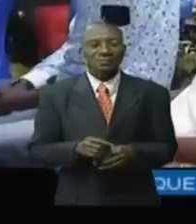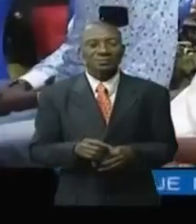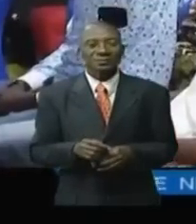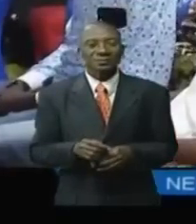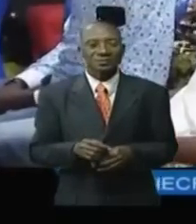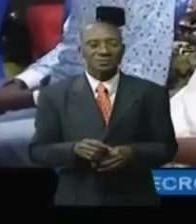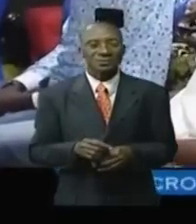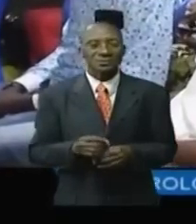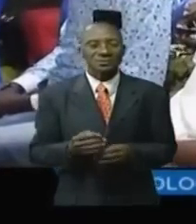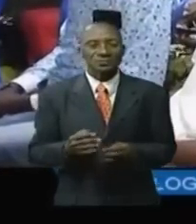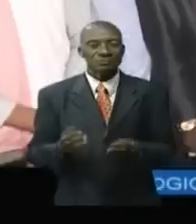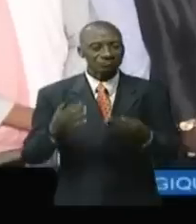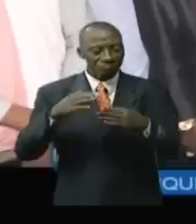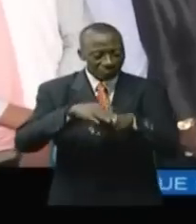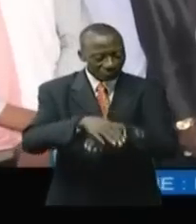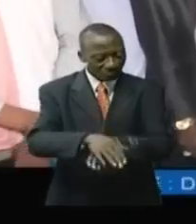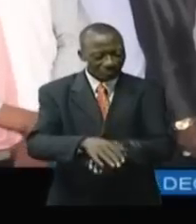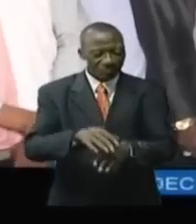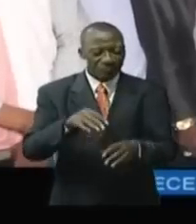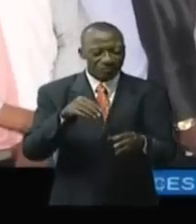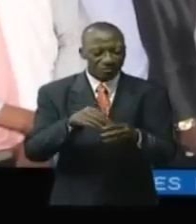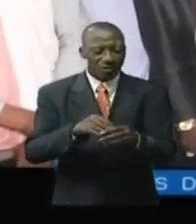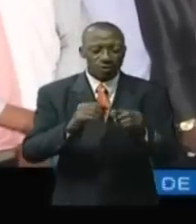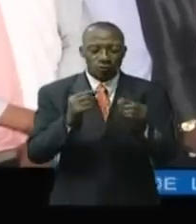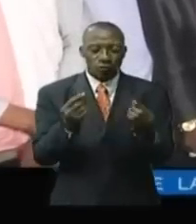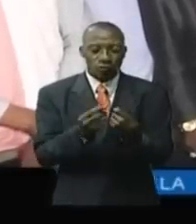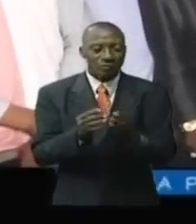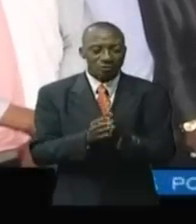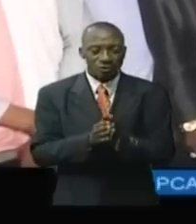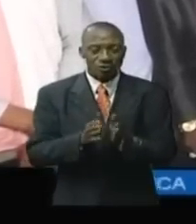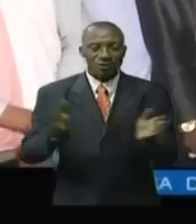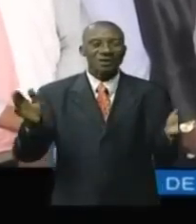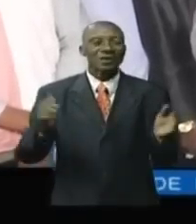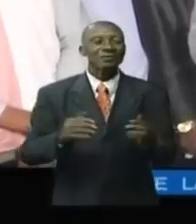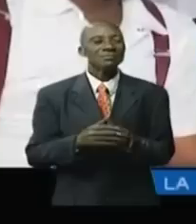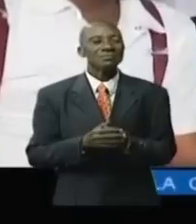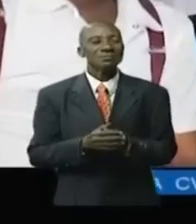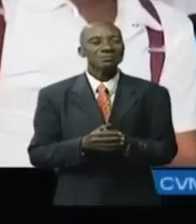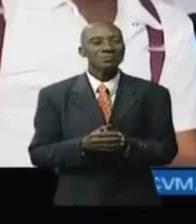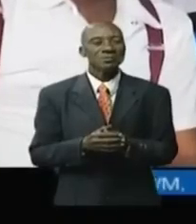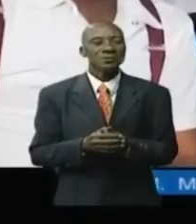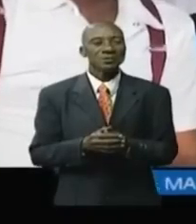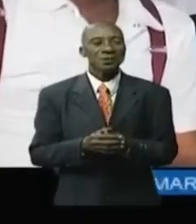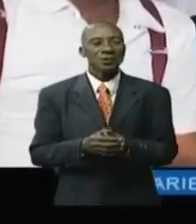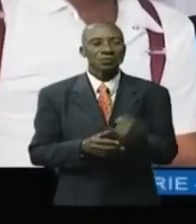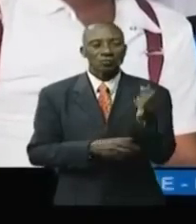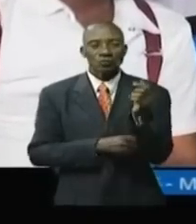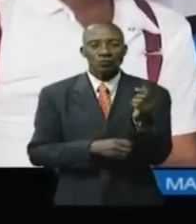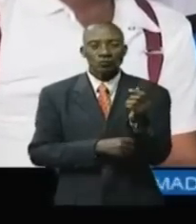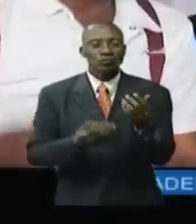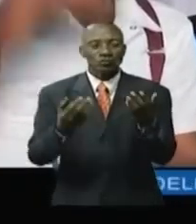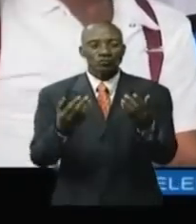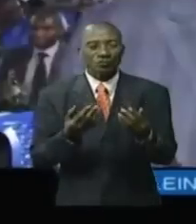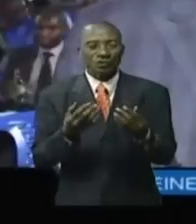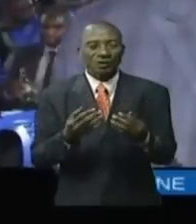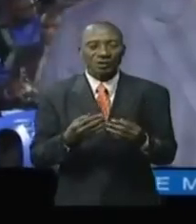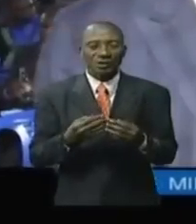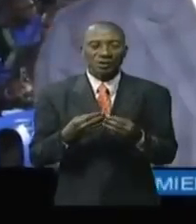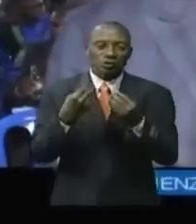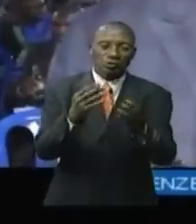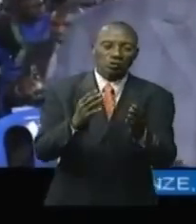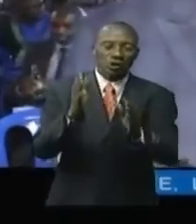surtout à rester vigilant afin de barrer la route à toute initiative tendant à